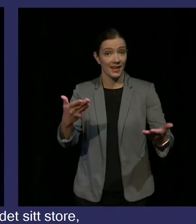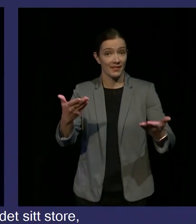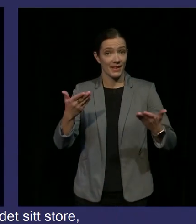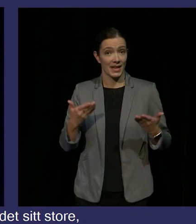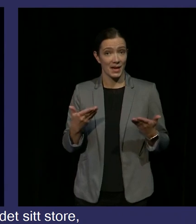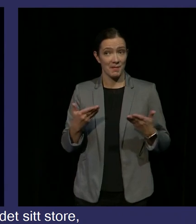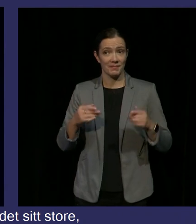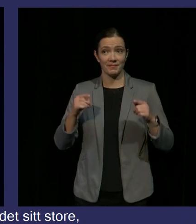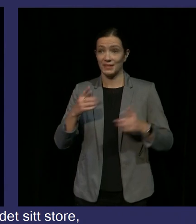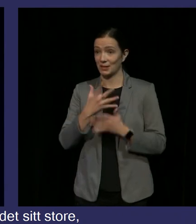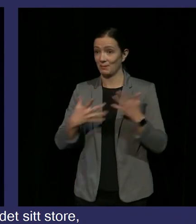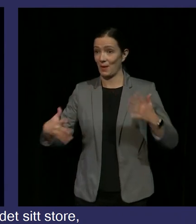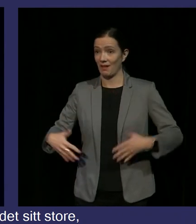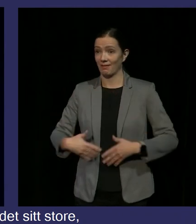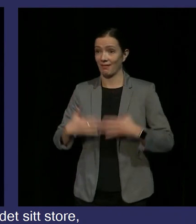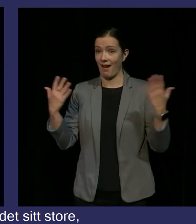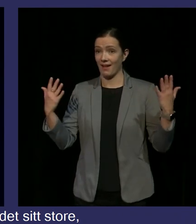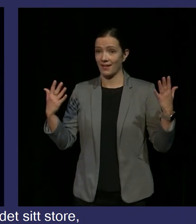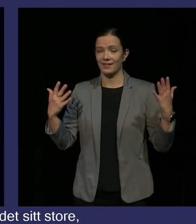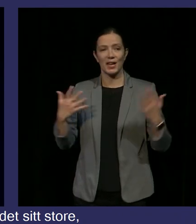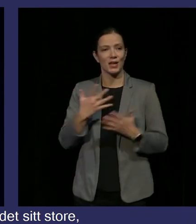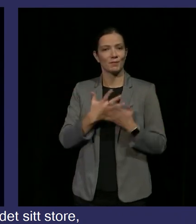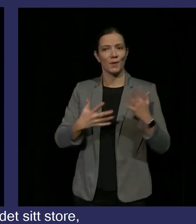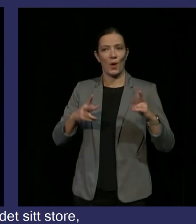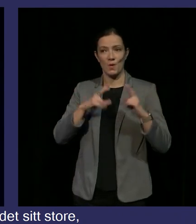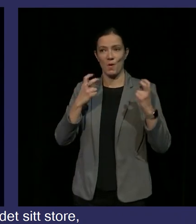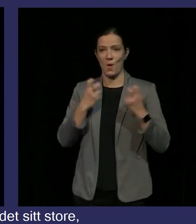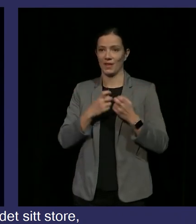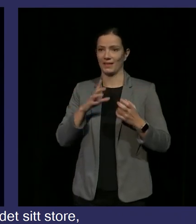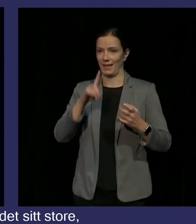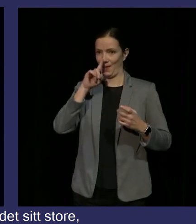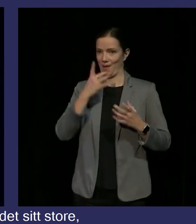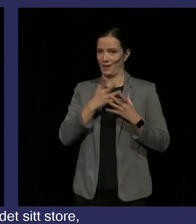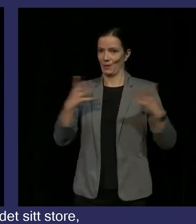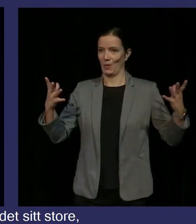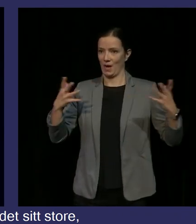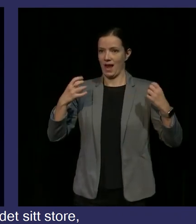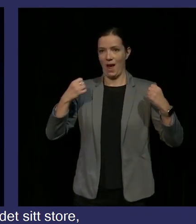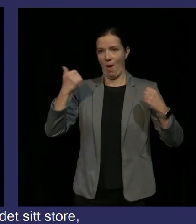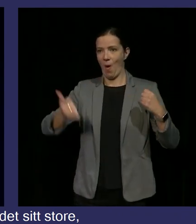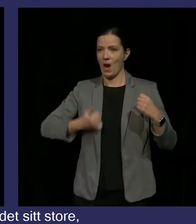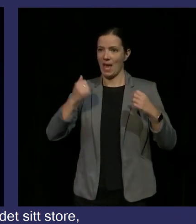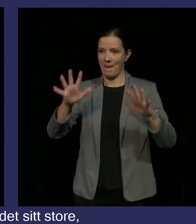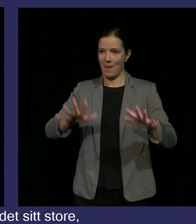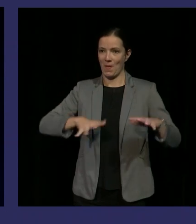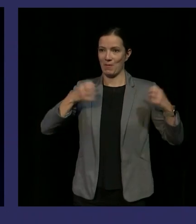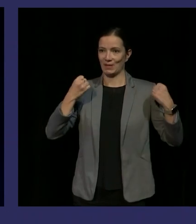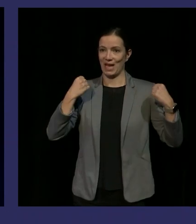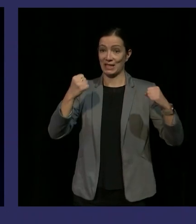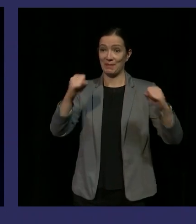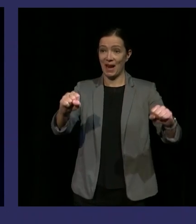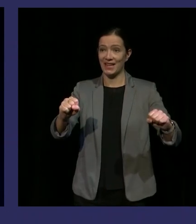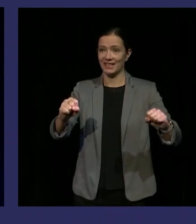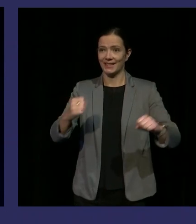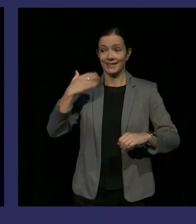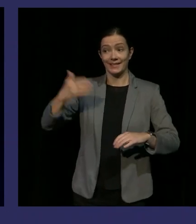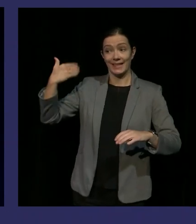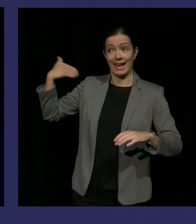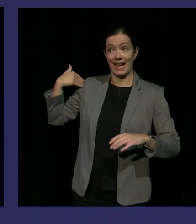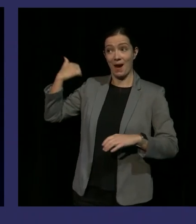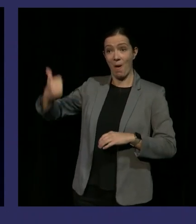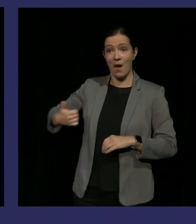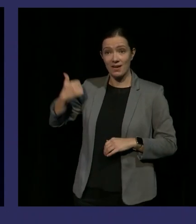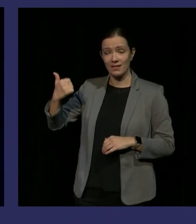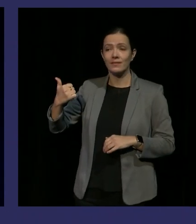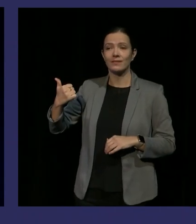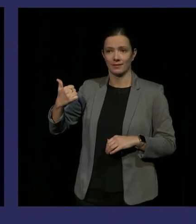Velkommen til Språkdagen, Språkrådet sitt store årlige publikumsarrangement. Tidligere år så har